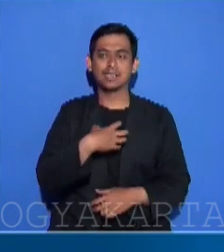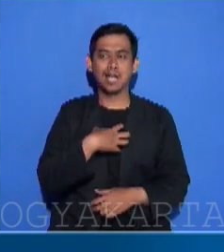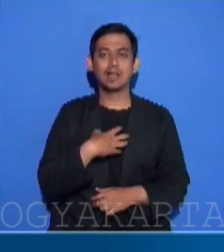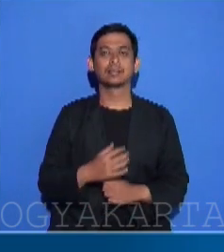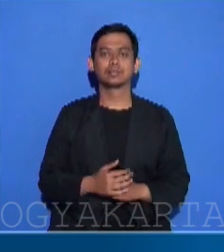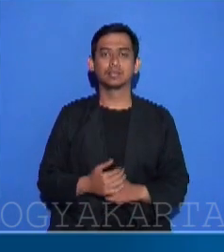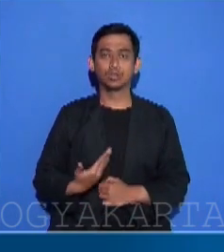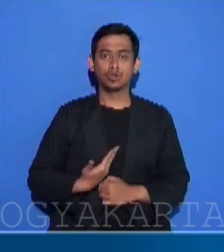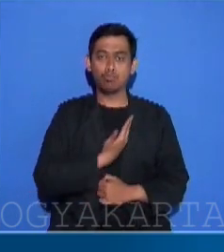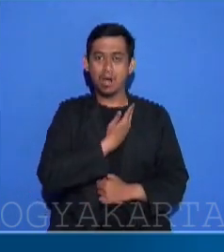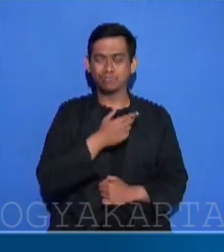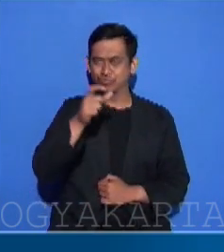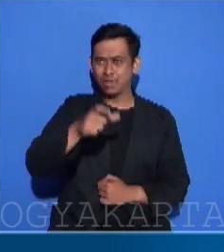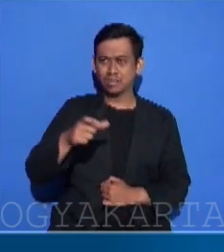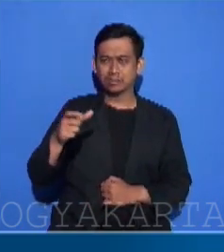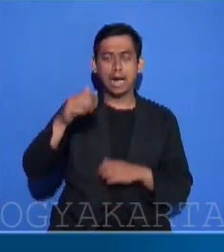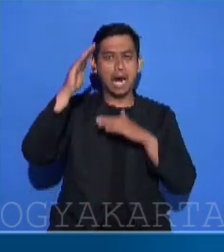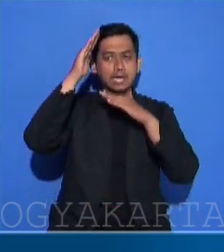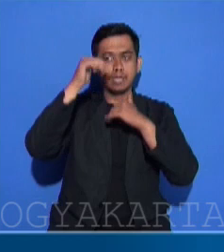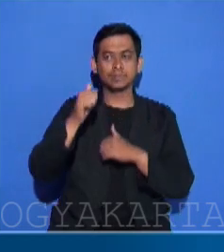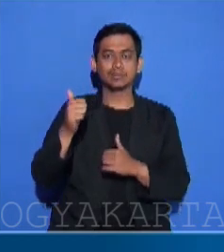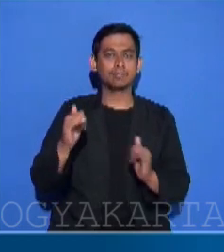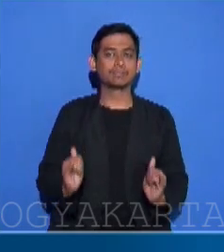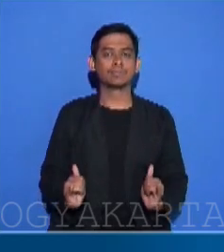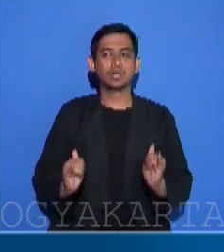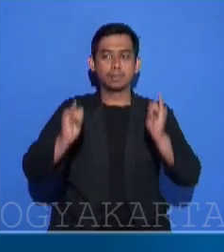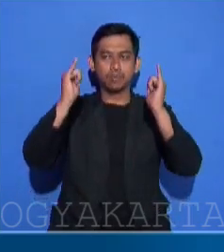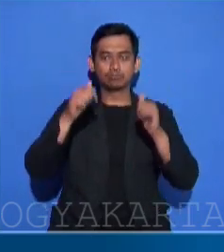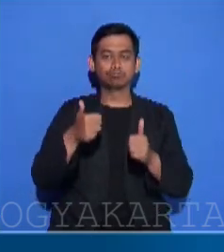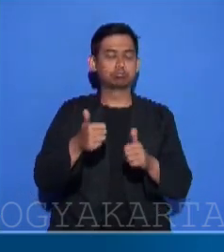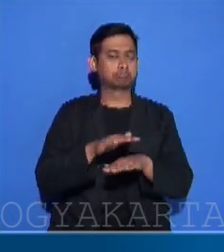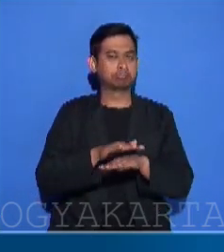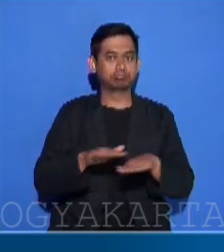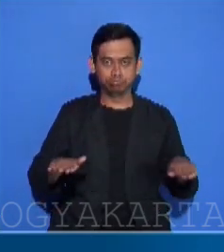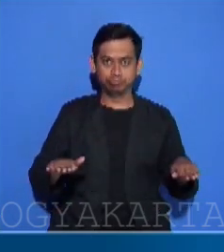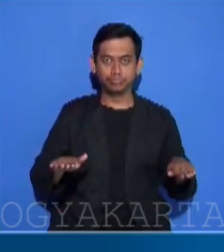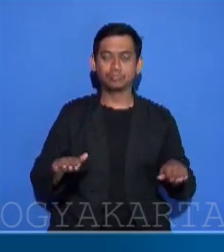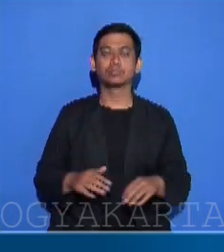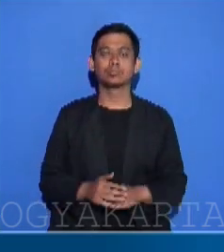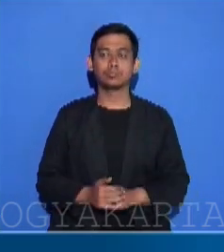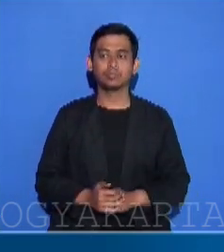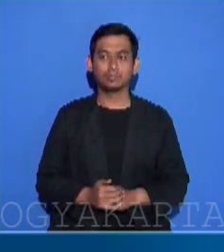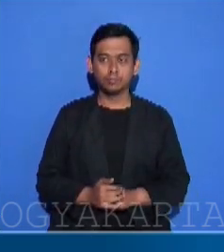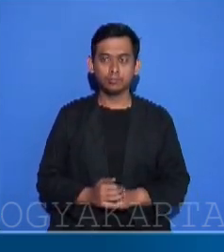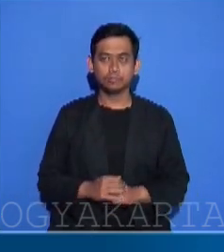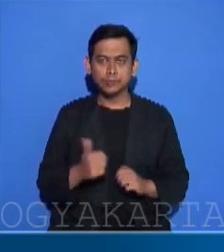agar kasus jual-beli apartemen Malioboro City ini bisa segera diselesaikan, serta mendesak